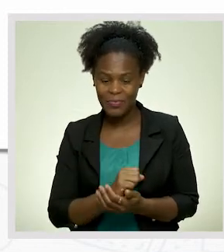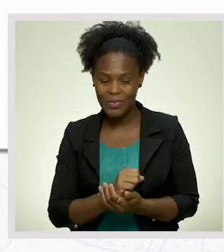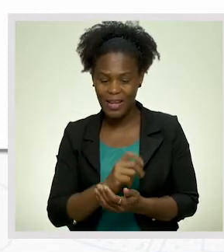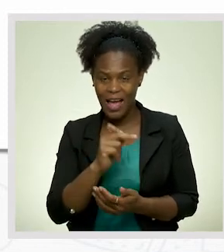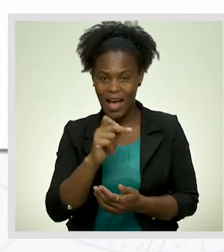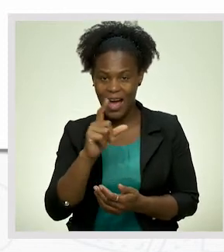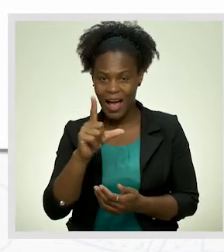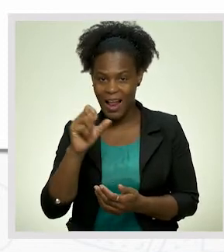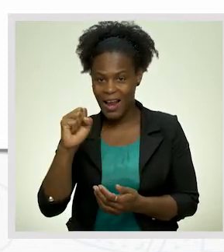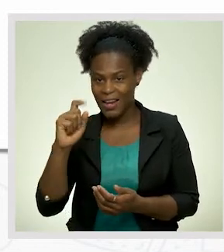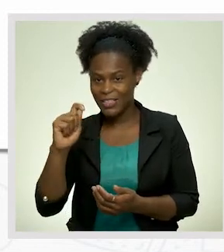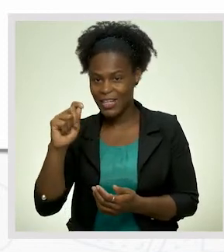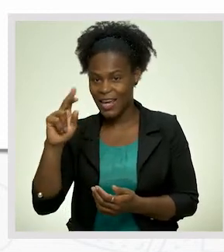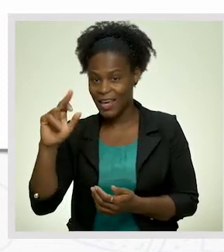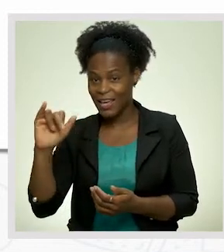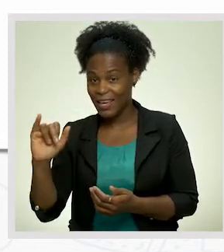Algérie.